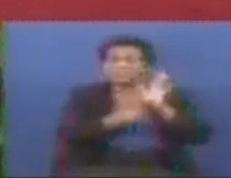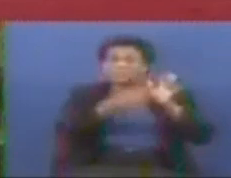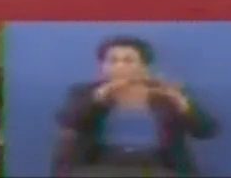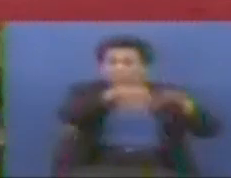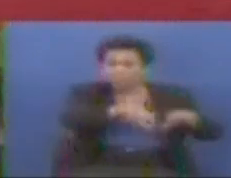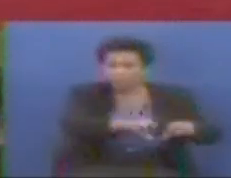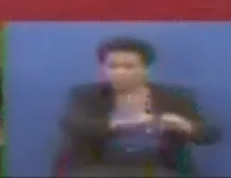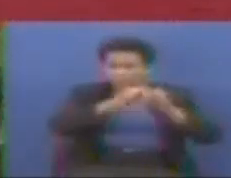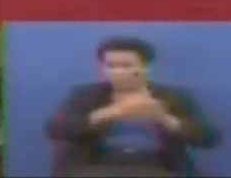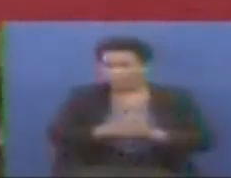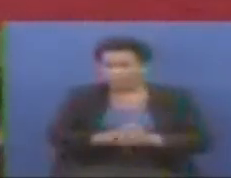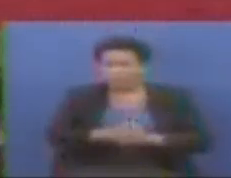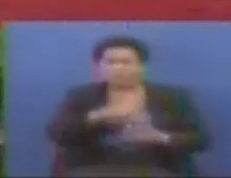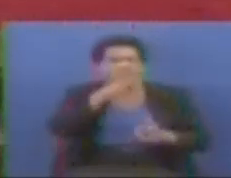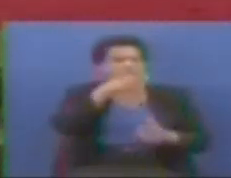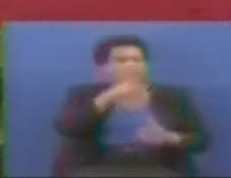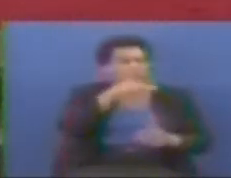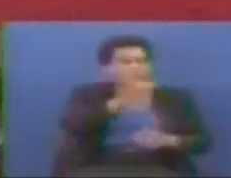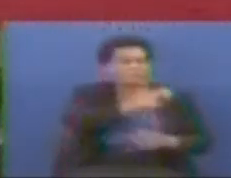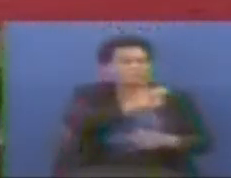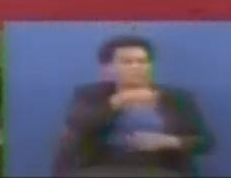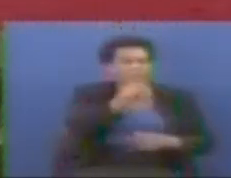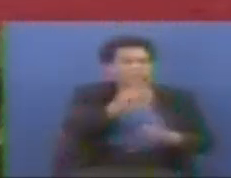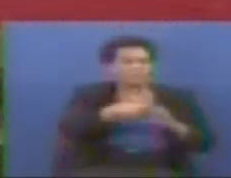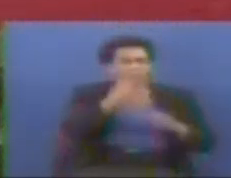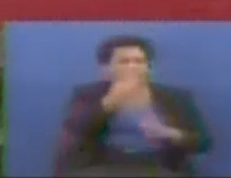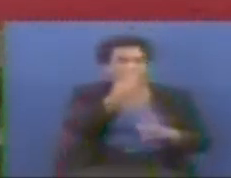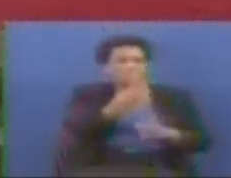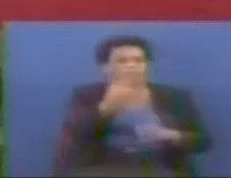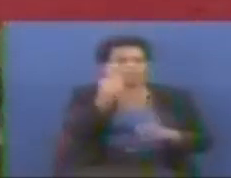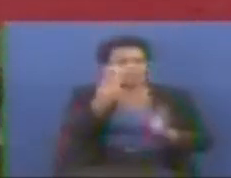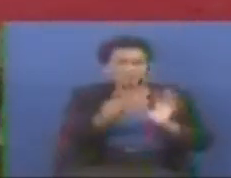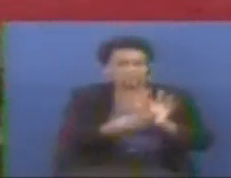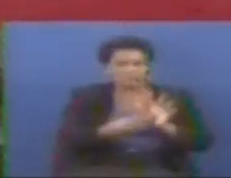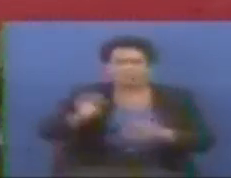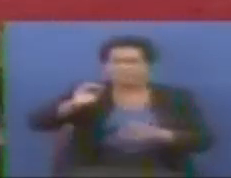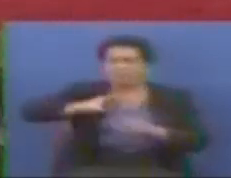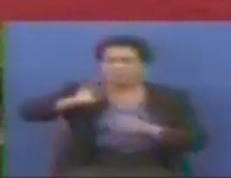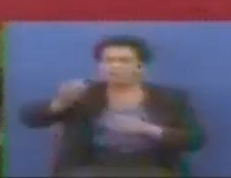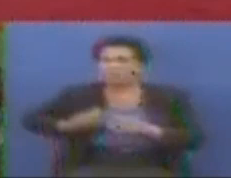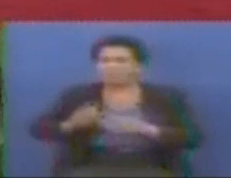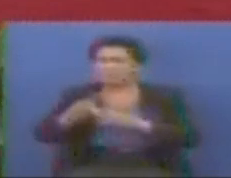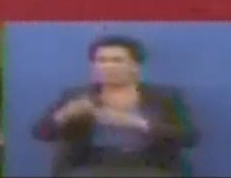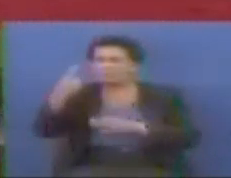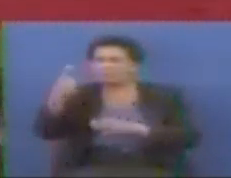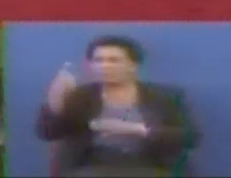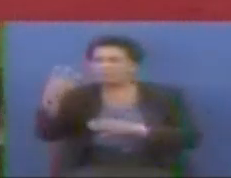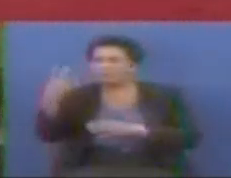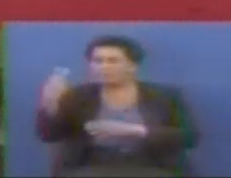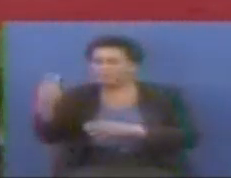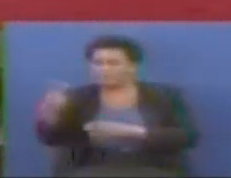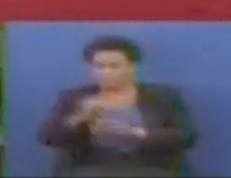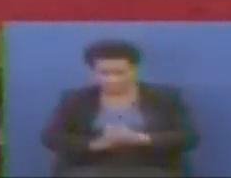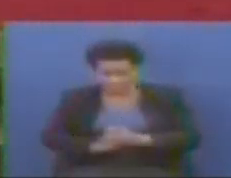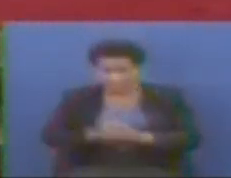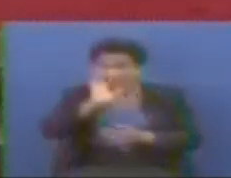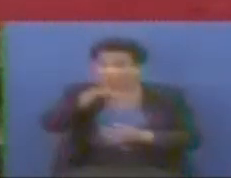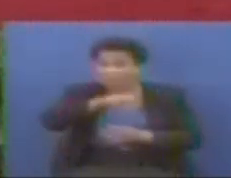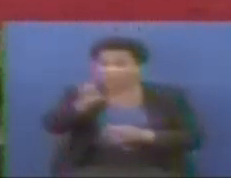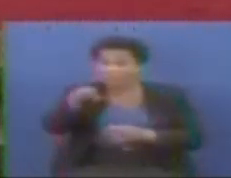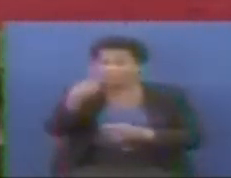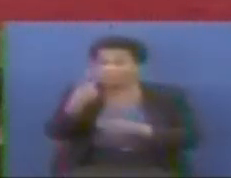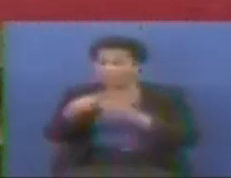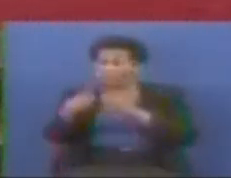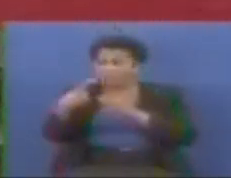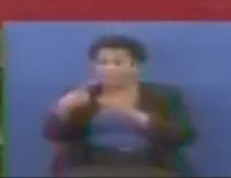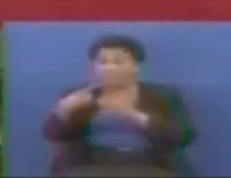saa. Nitaanza kutembelea vituo vya polisi na wale wao nikute bodaboda hizi nilizokataza kwa nia njema ya CCM kwa